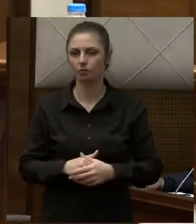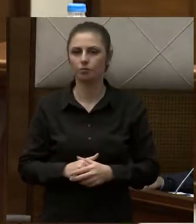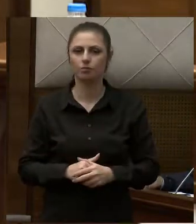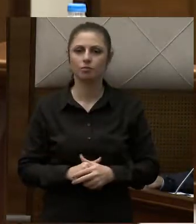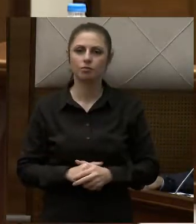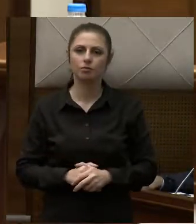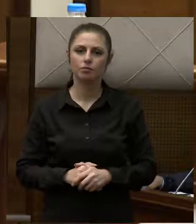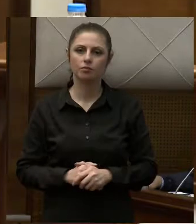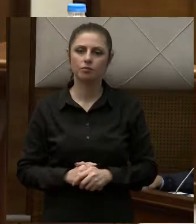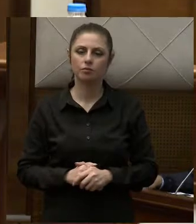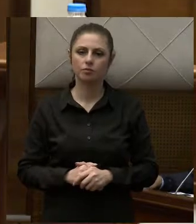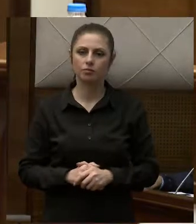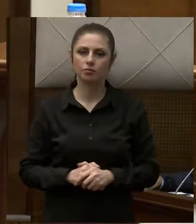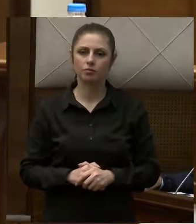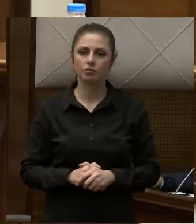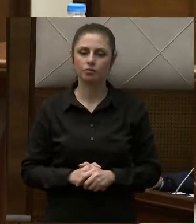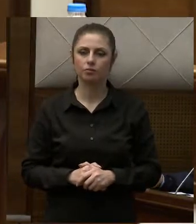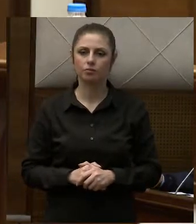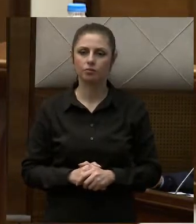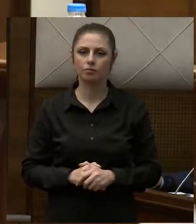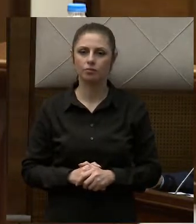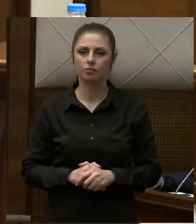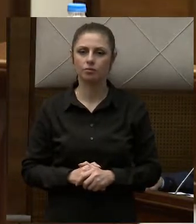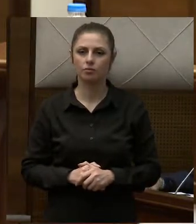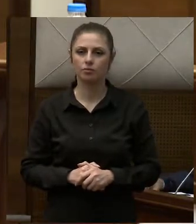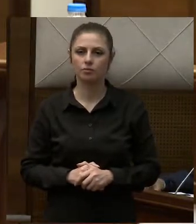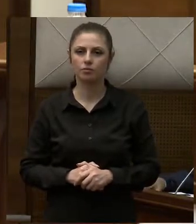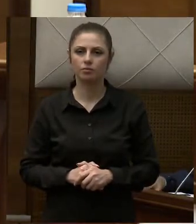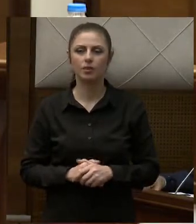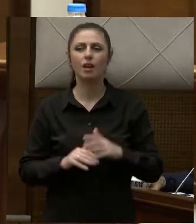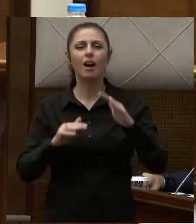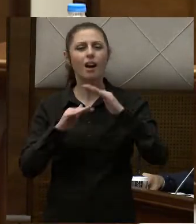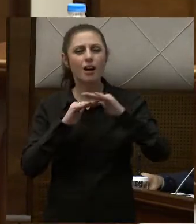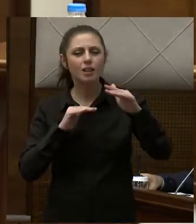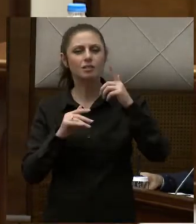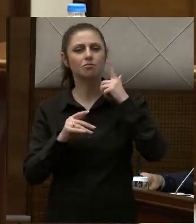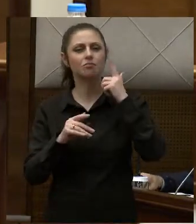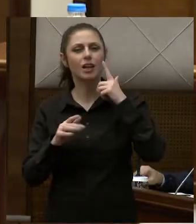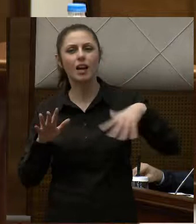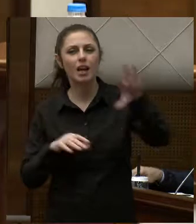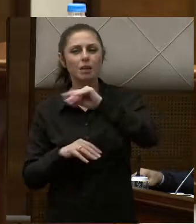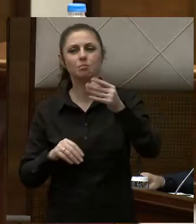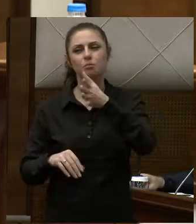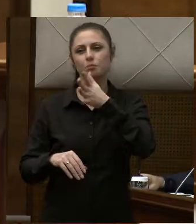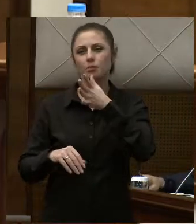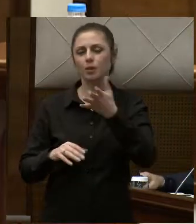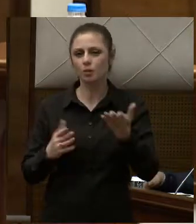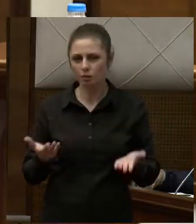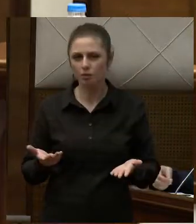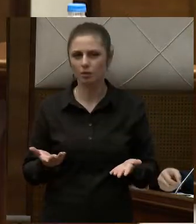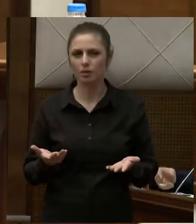Ne bana, ne Recep Bey'e, ne de başkasına. Buna gerek yok. Halk her şeyi biliyor. Yani benim sokağım, önce eşeğimi